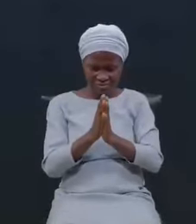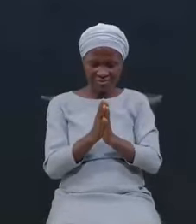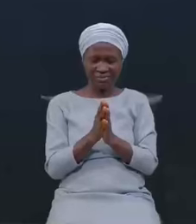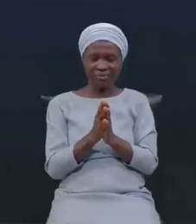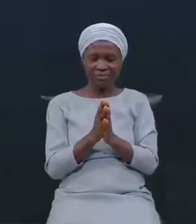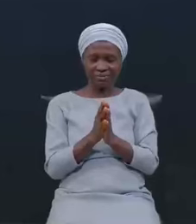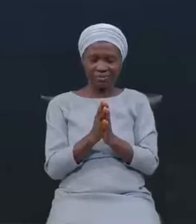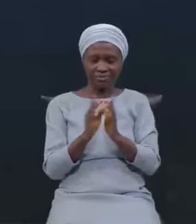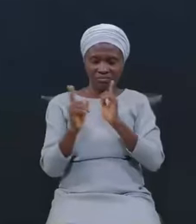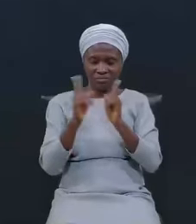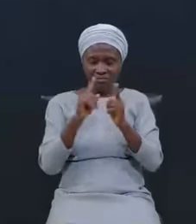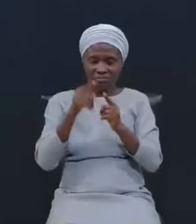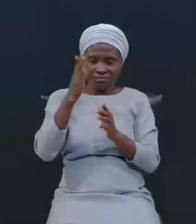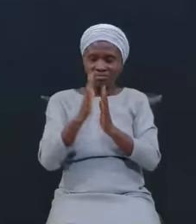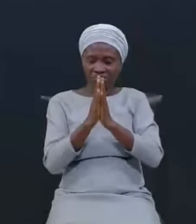la vie éternelle.